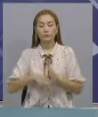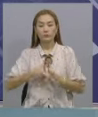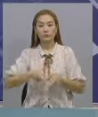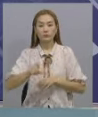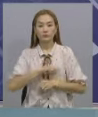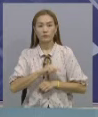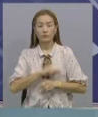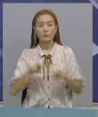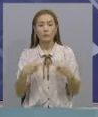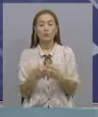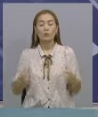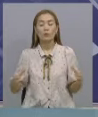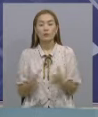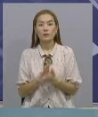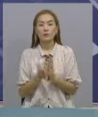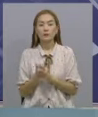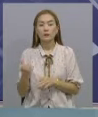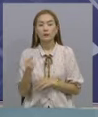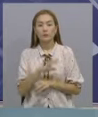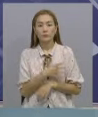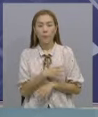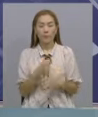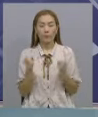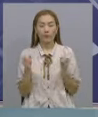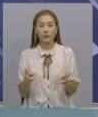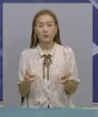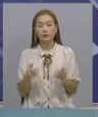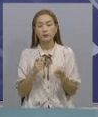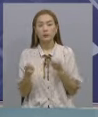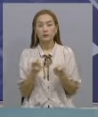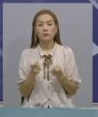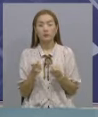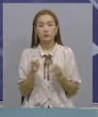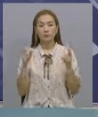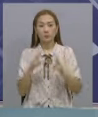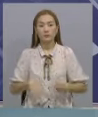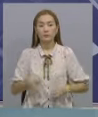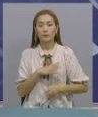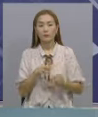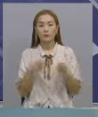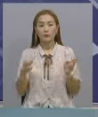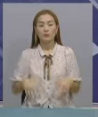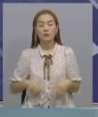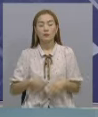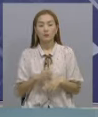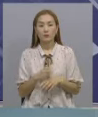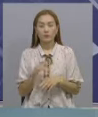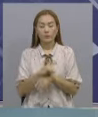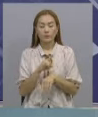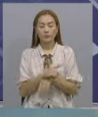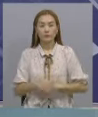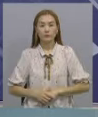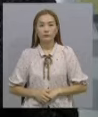передвижения? Мониторинговая группа, состоящая из представителей специального управления, провела осмотр вокзала, автовокзала и аэропорта.